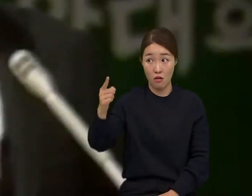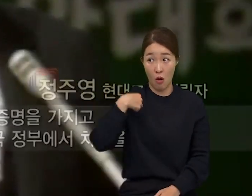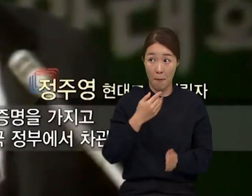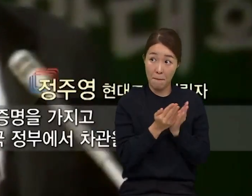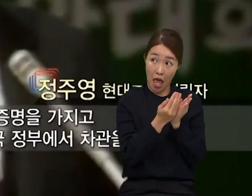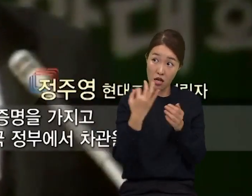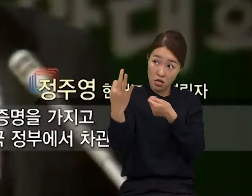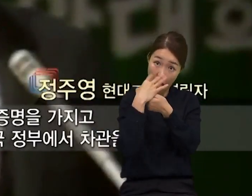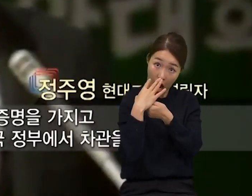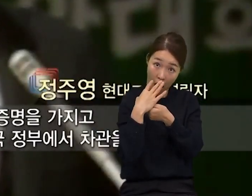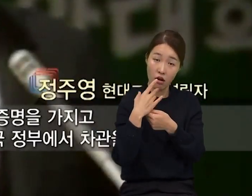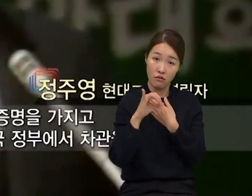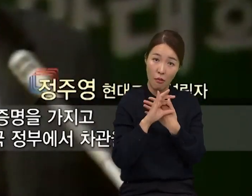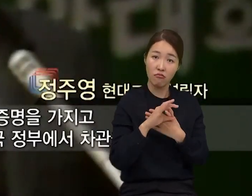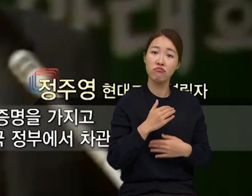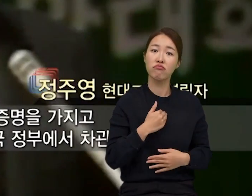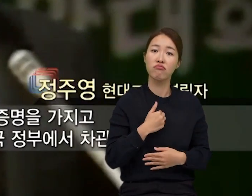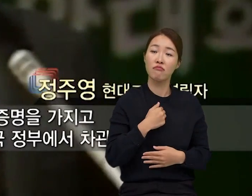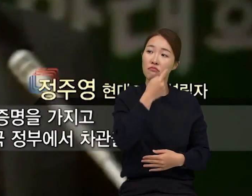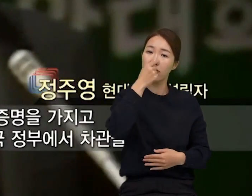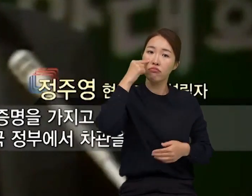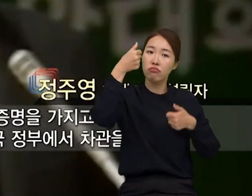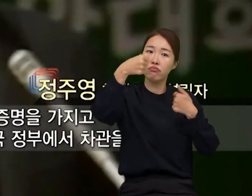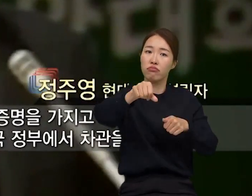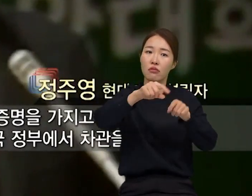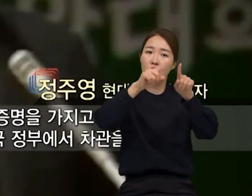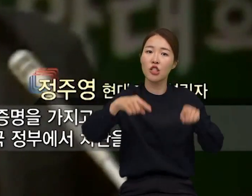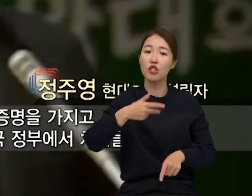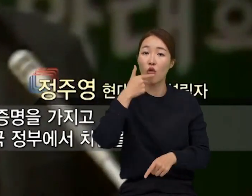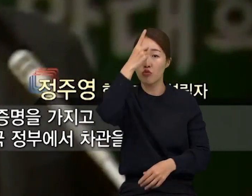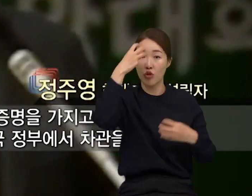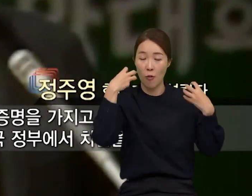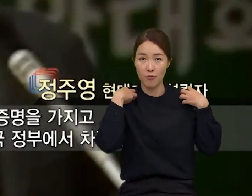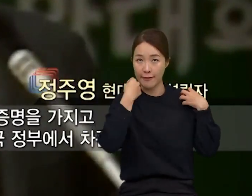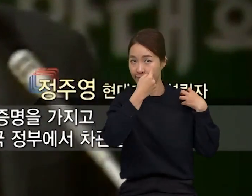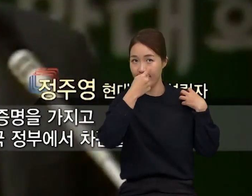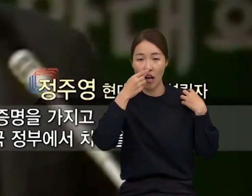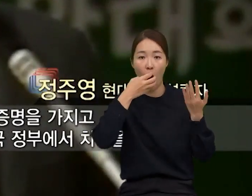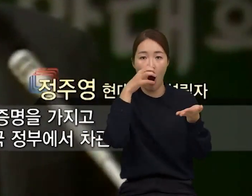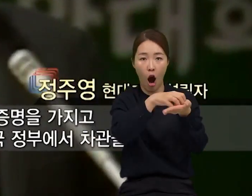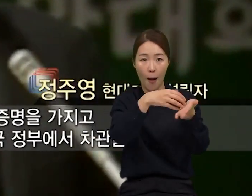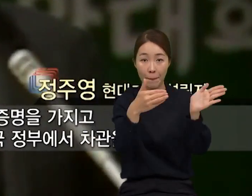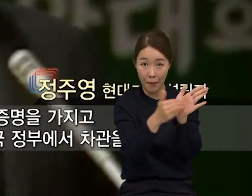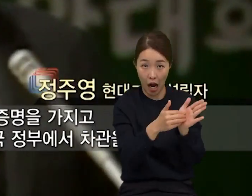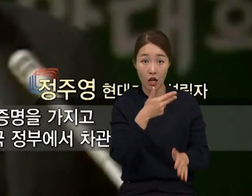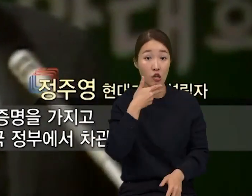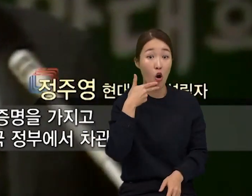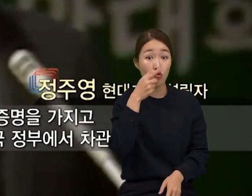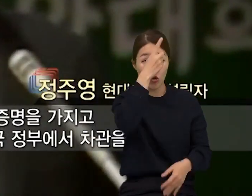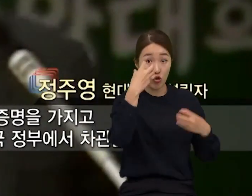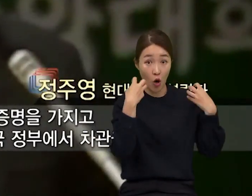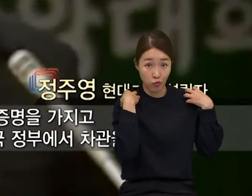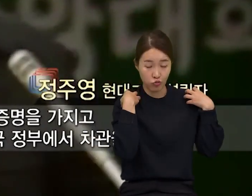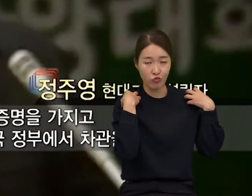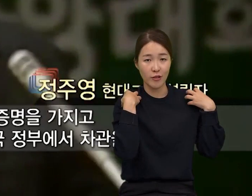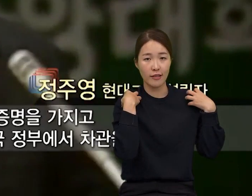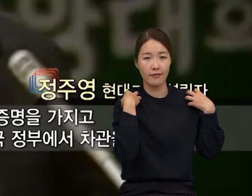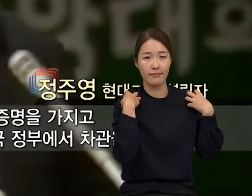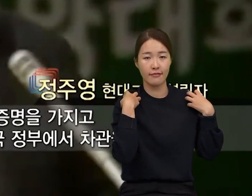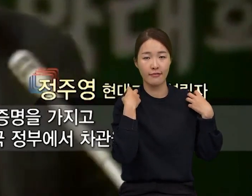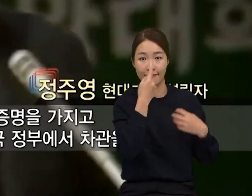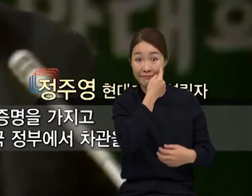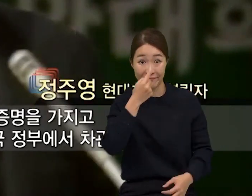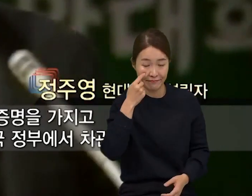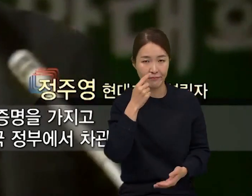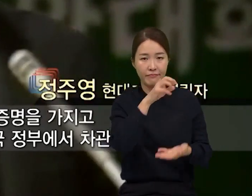당신이 배를 사주면은 아주 얘기가 국어기죠. 배를 사주면은 사줬다는 증명을 가지고 영국